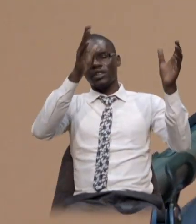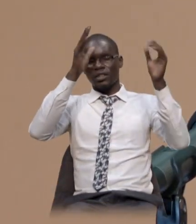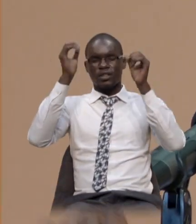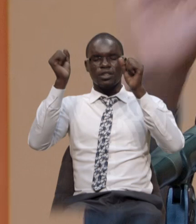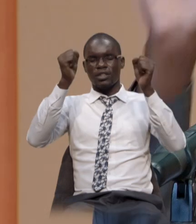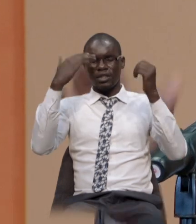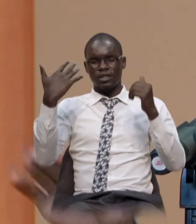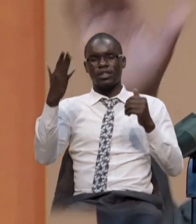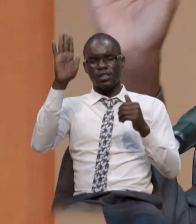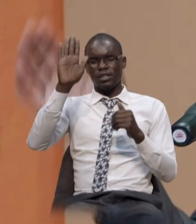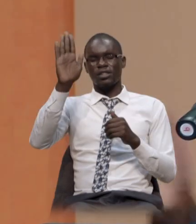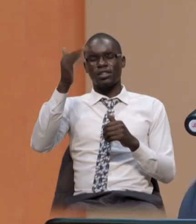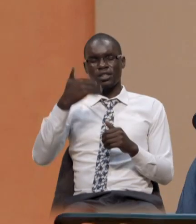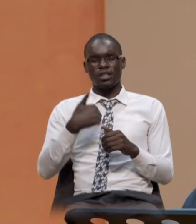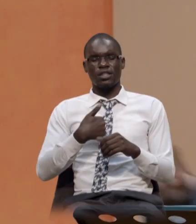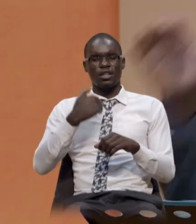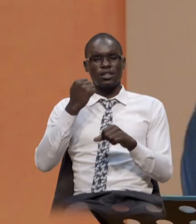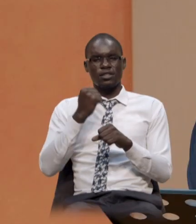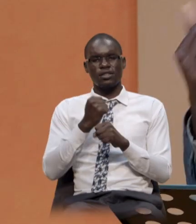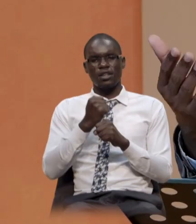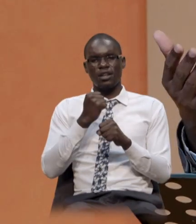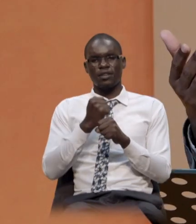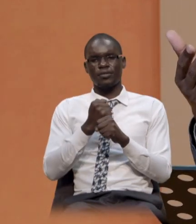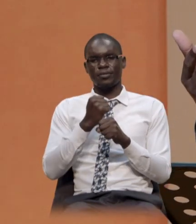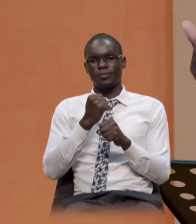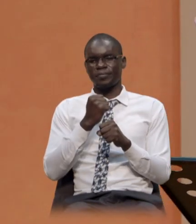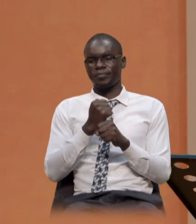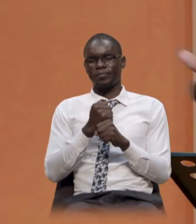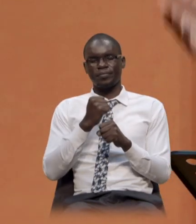mtukuze kwa mambo yote.